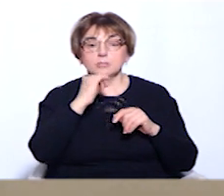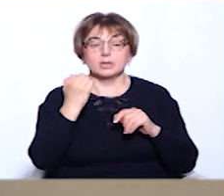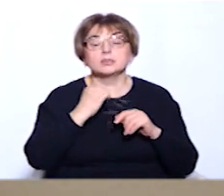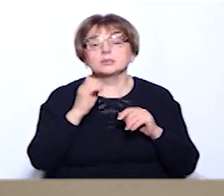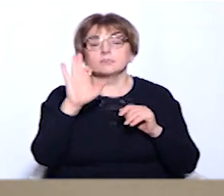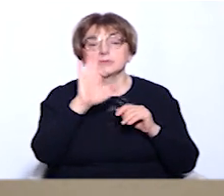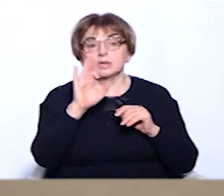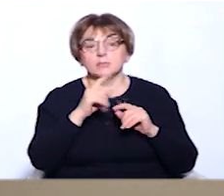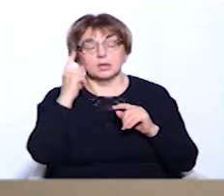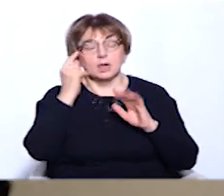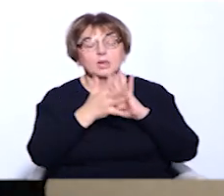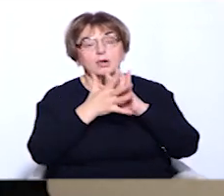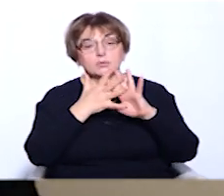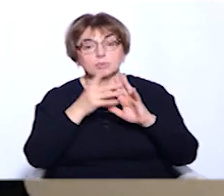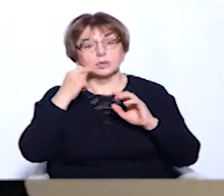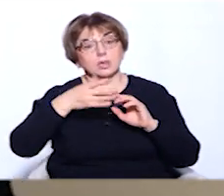ნახშირბადის ელექტრონული აღნაგობა.